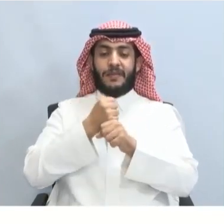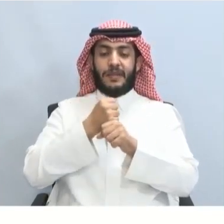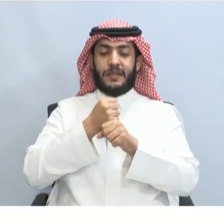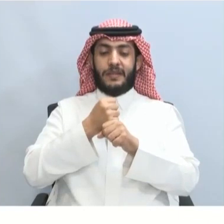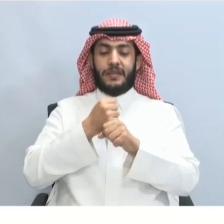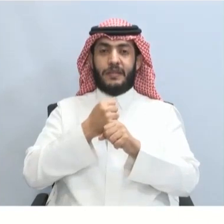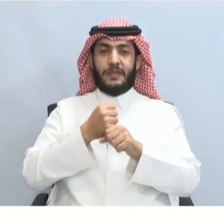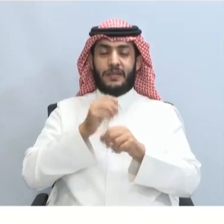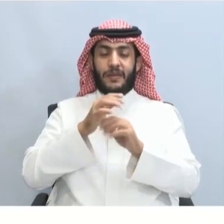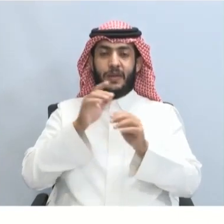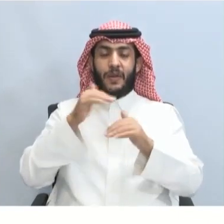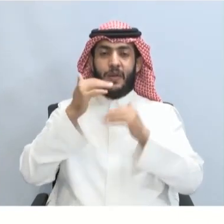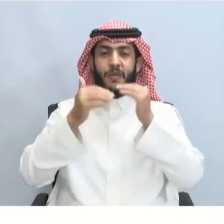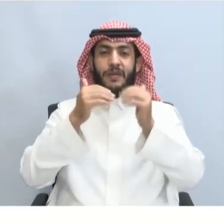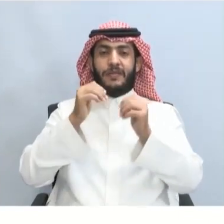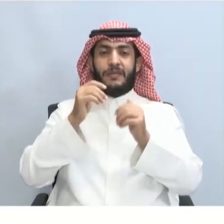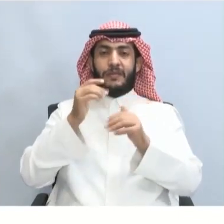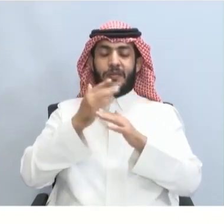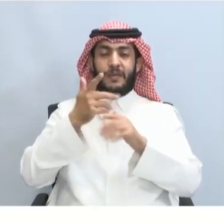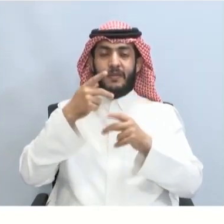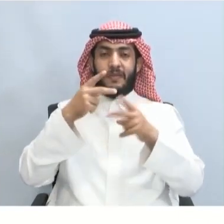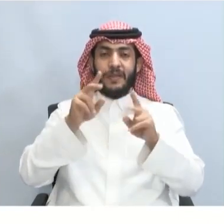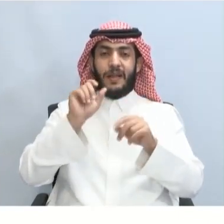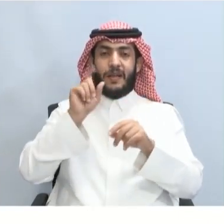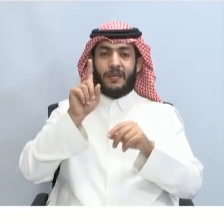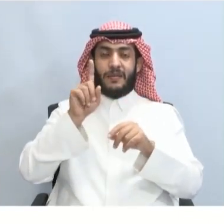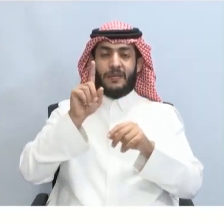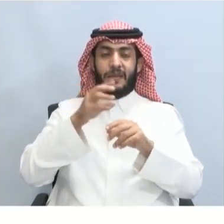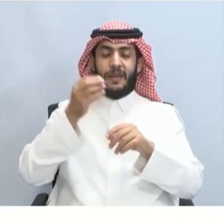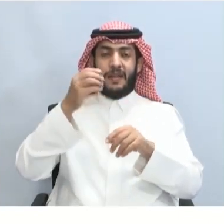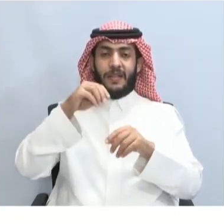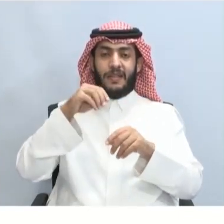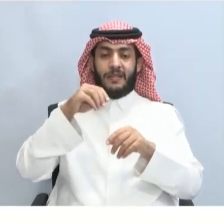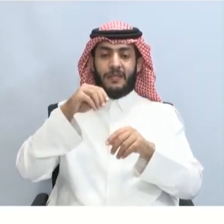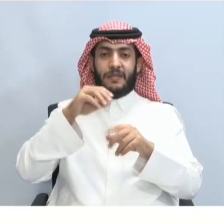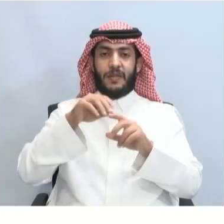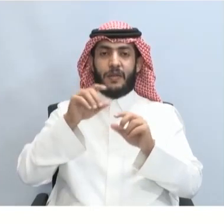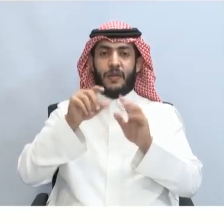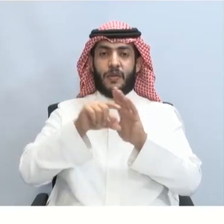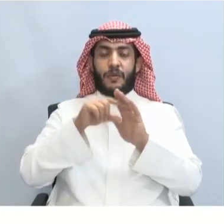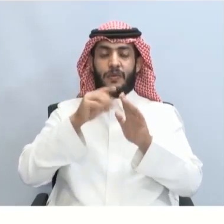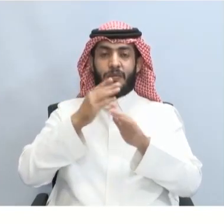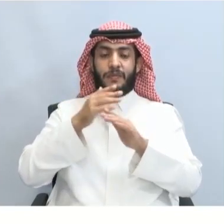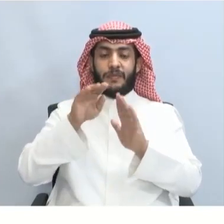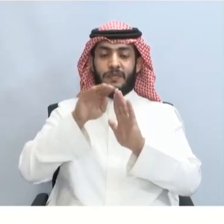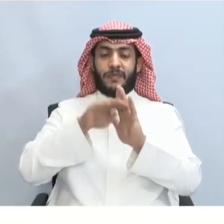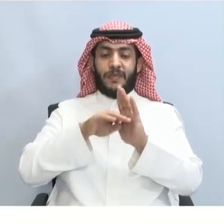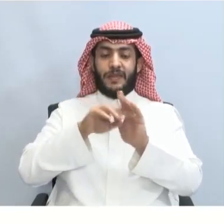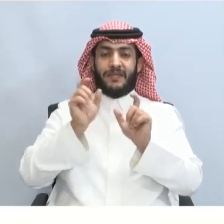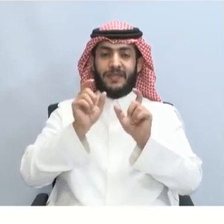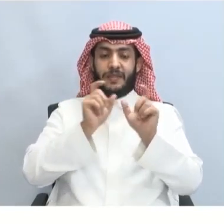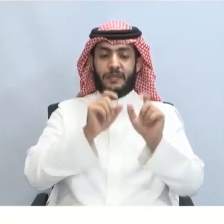العمل خطوه بخطوه وسنبدا اولا باضافه العنوان والفقرات في